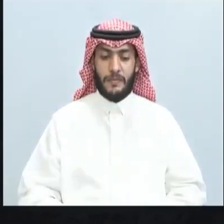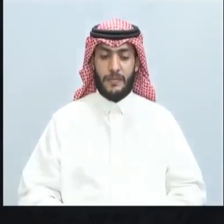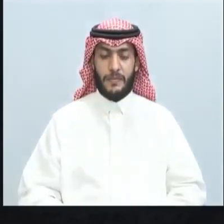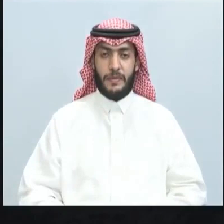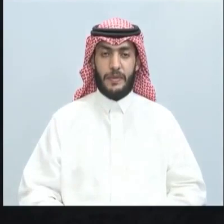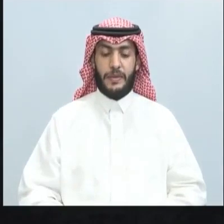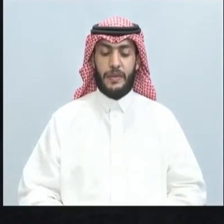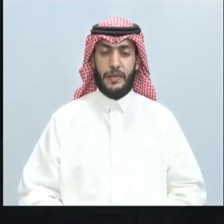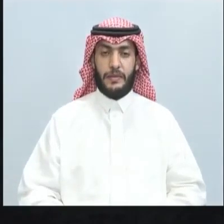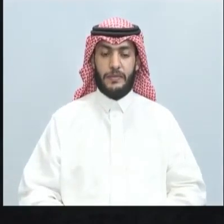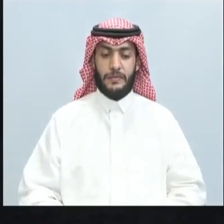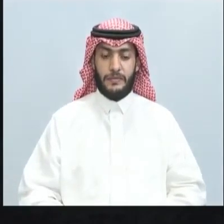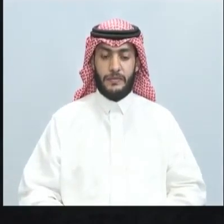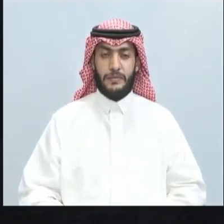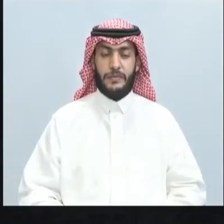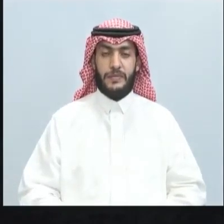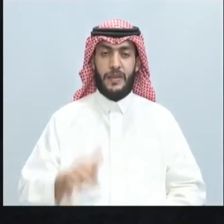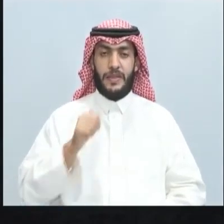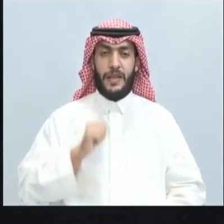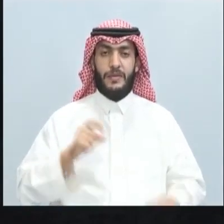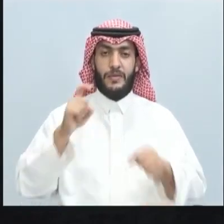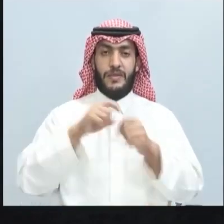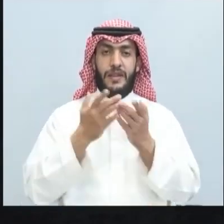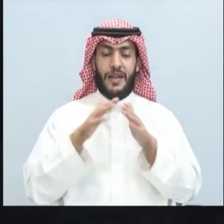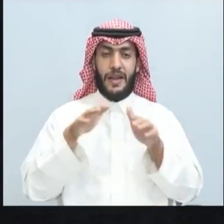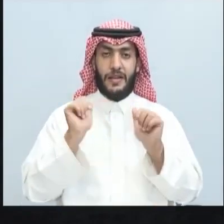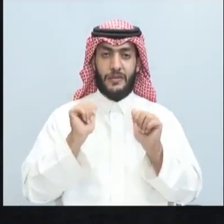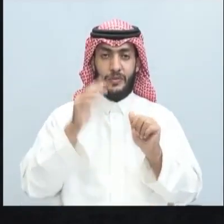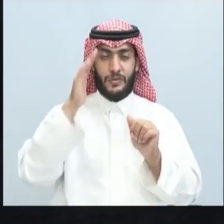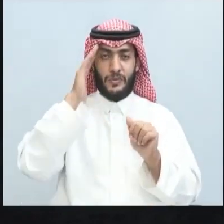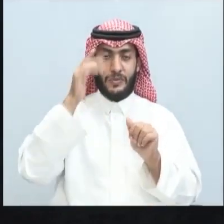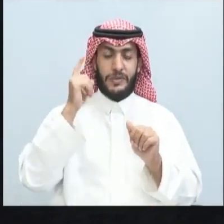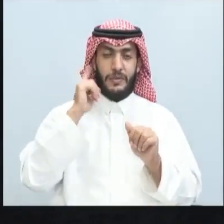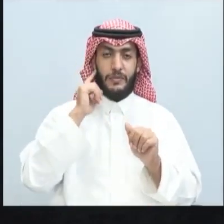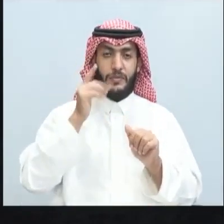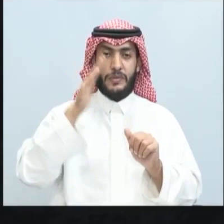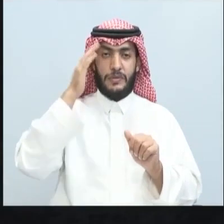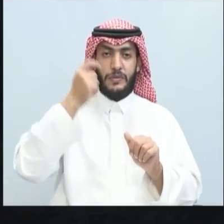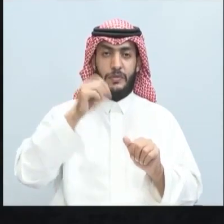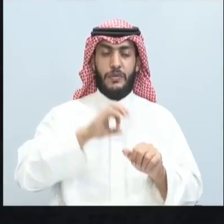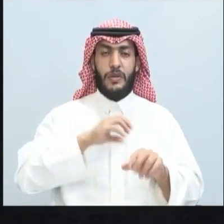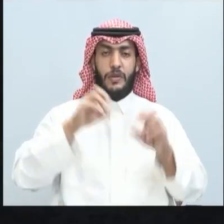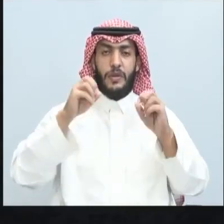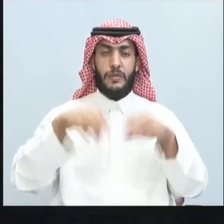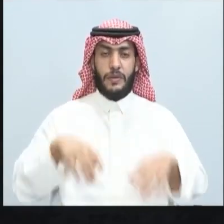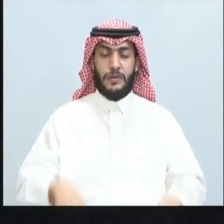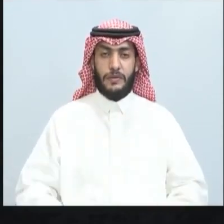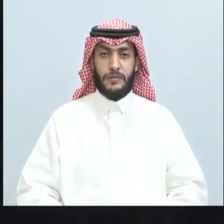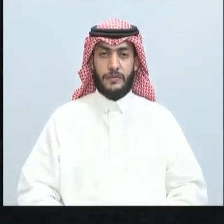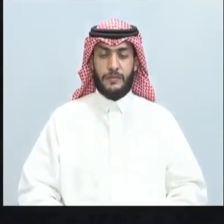موجوده في هذه الخريطه الى هنا نصل الى نهايه درسنا لهذا اليوم شكرا لكم لحسن استماعكم والسلام عليكم ورحمه الله